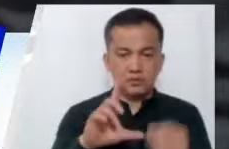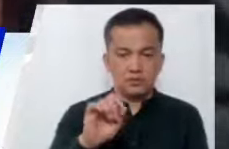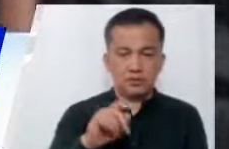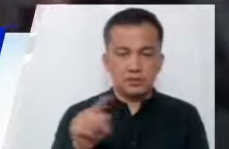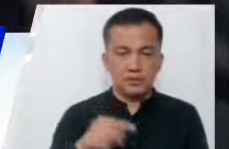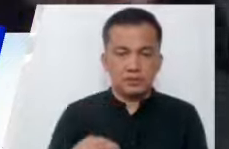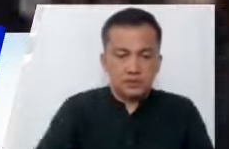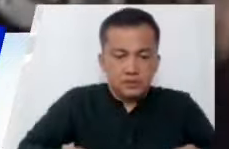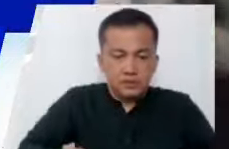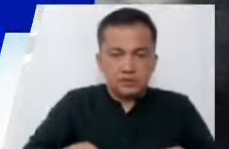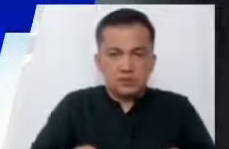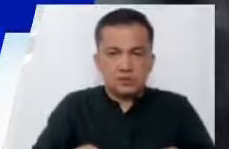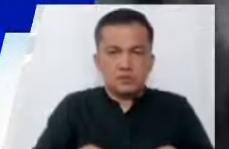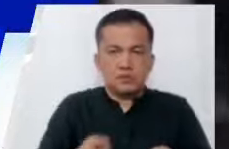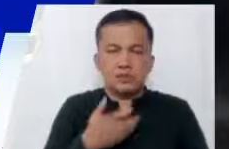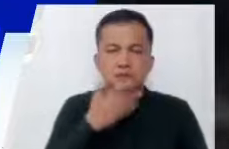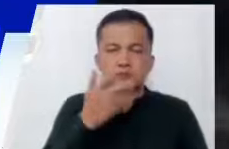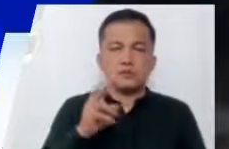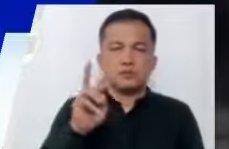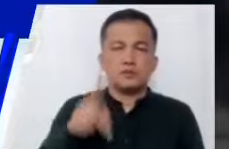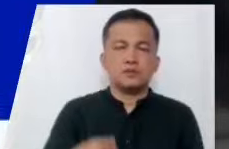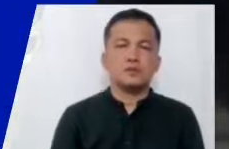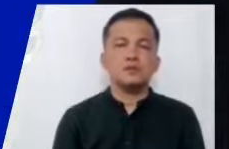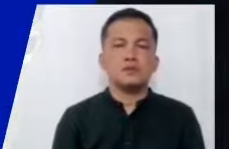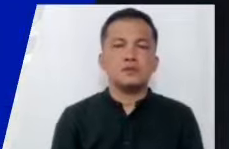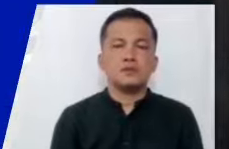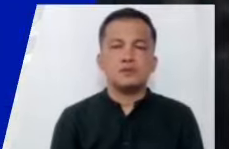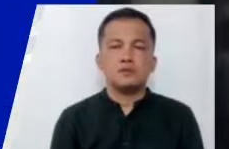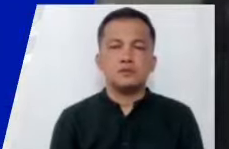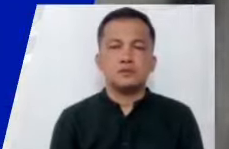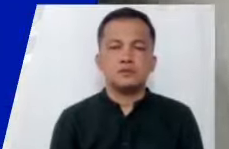may isinigaw ang bise.